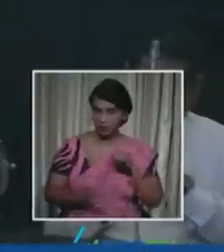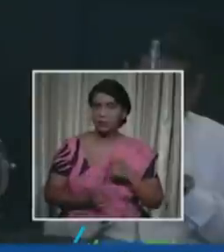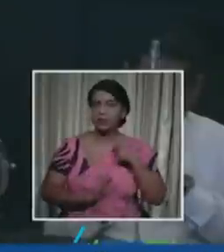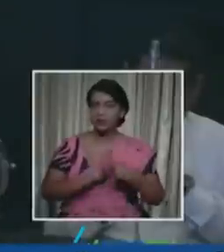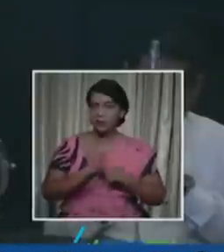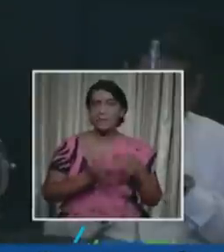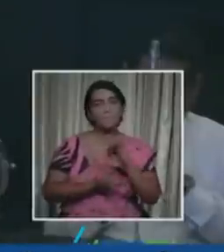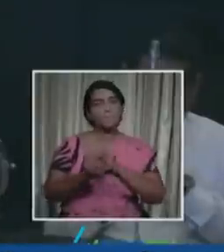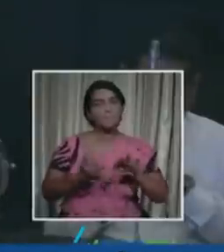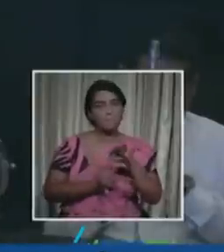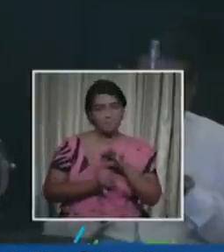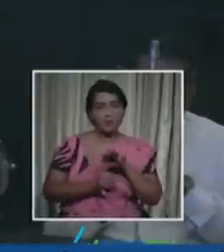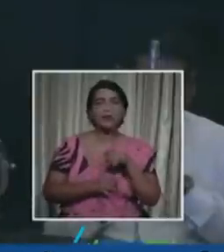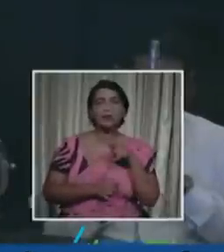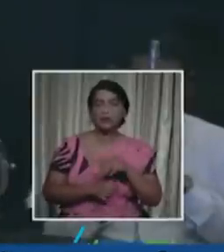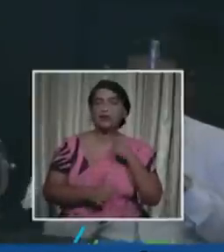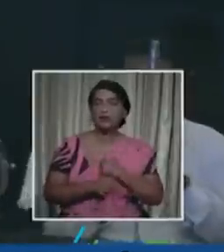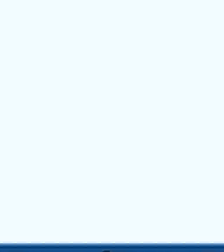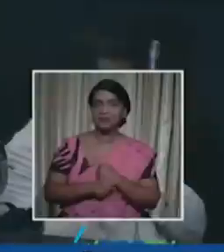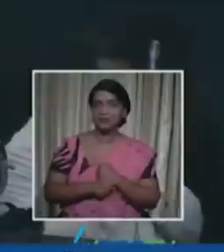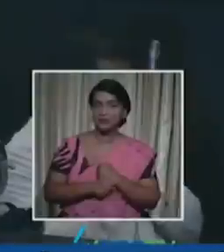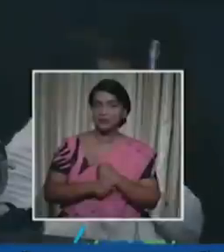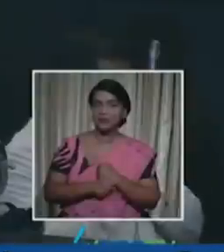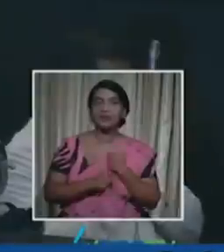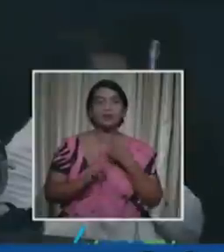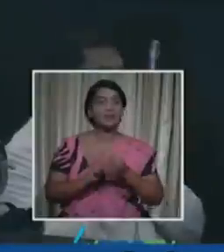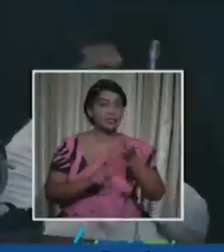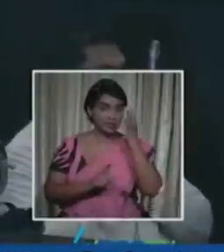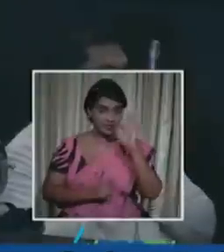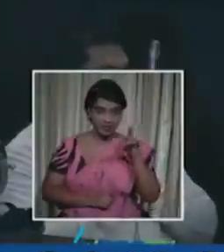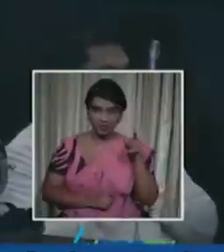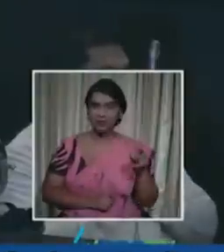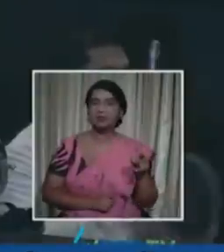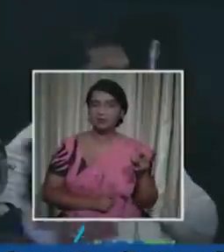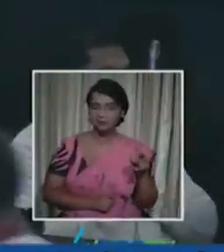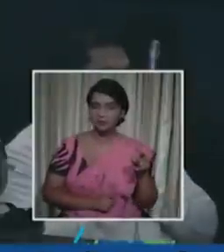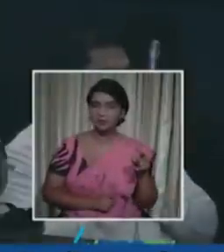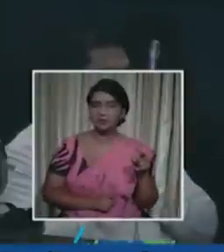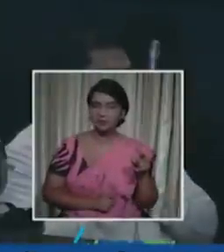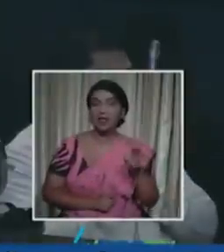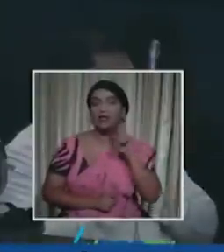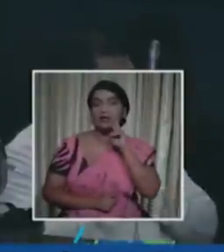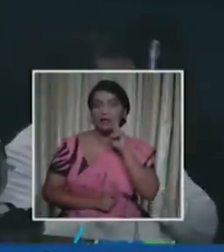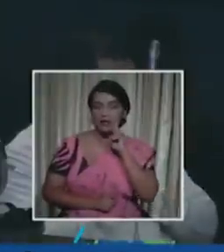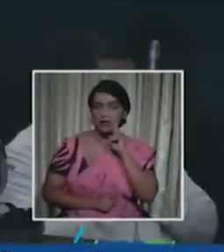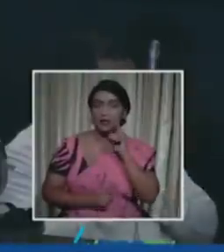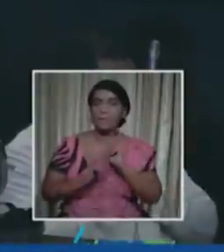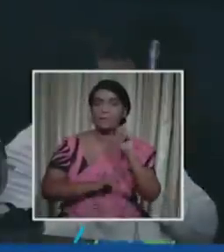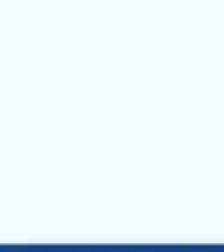ලංකා ප්‍රජාතාන්ත්‍රික සමාජවාදී ජනරජයේ ජනාධිපතිවරයා නාගල මන්තුමාල නිසද්ද වෙන්න වික්‍රමසිංහ